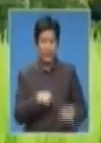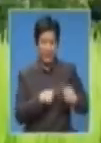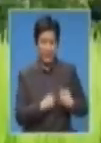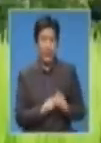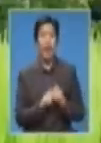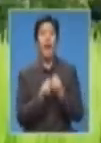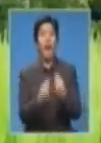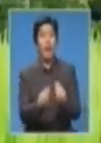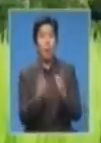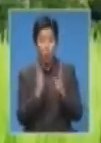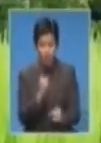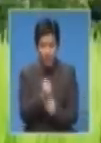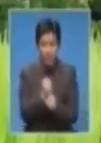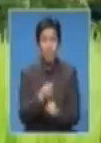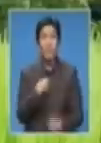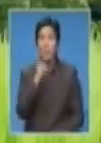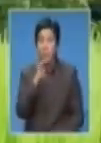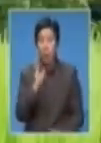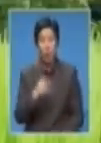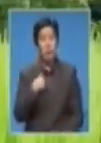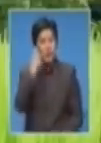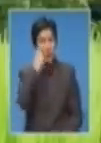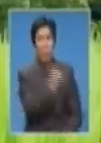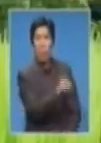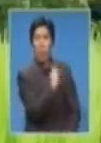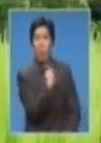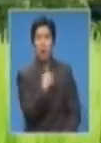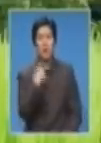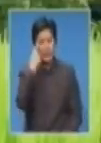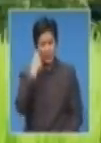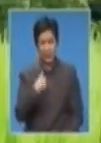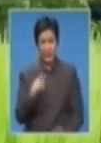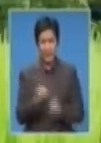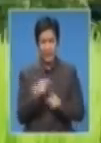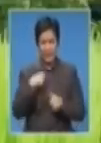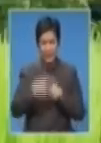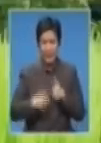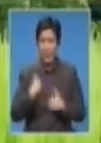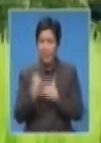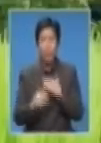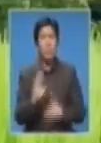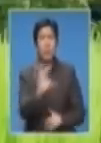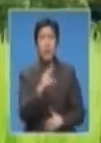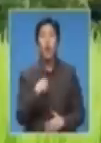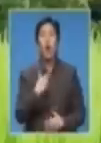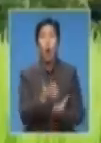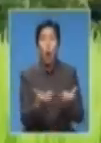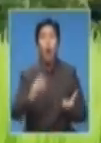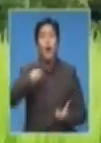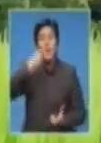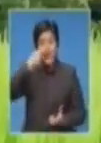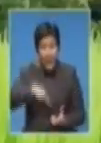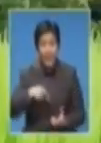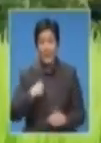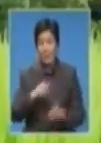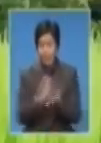ไงคนทำอ่ะนะไอ้ทางนี้ก็มีคนมาติว่าไปขัดค่านิยมของผมประกาศไปแล้วว่าต้องใช้ของไทยกลายเป็นผมไม่กินอะ